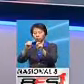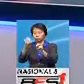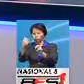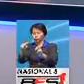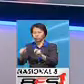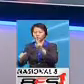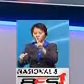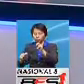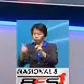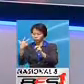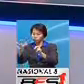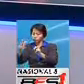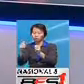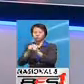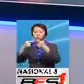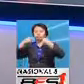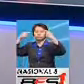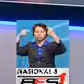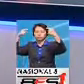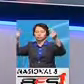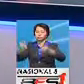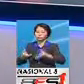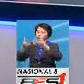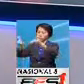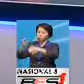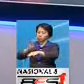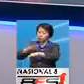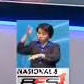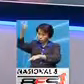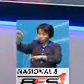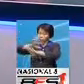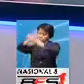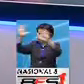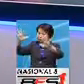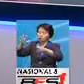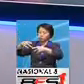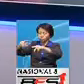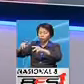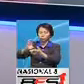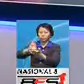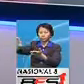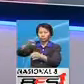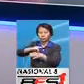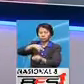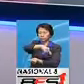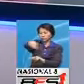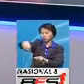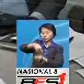dan 2013 telah berjaya menyelahkan masa depan dan potensi iklim pelaburan di rantau